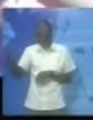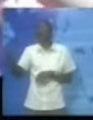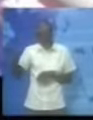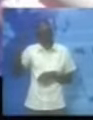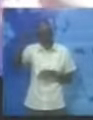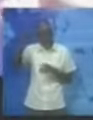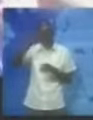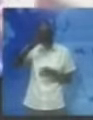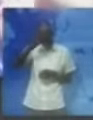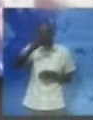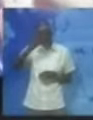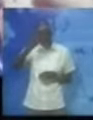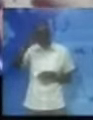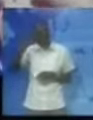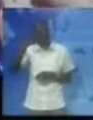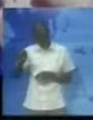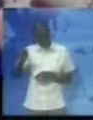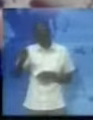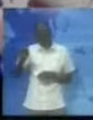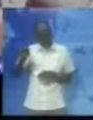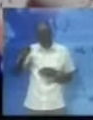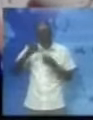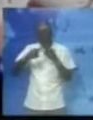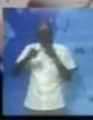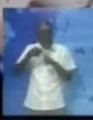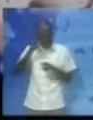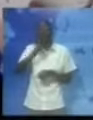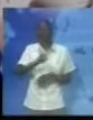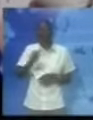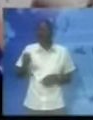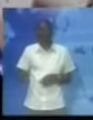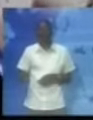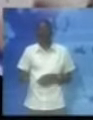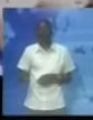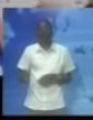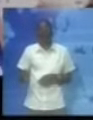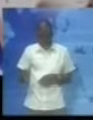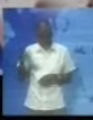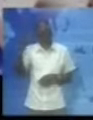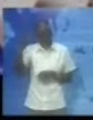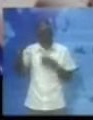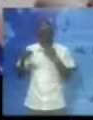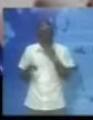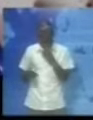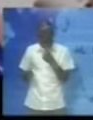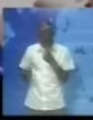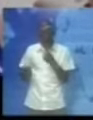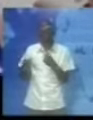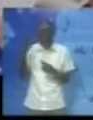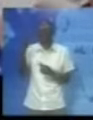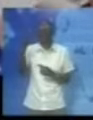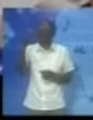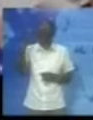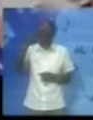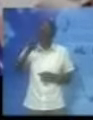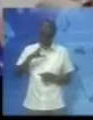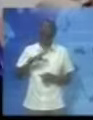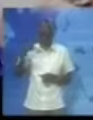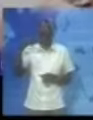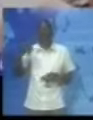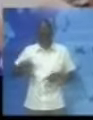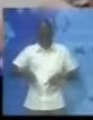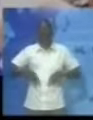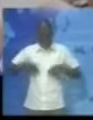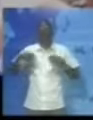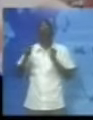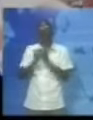sites, l'ami Ouagalais les envoie sur deux autres sites qu'il dit appartenir à deux filles qui vivent avec